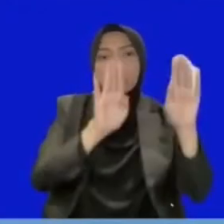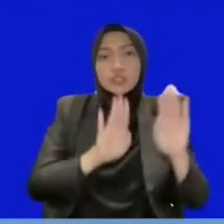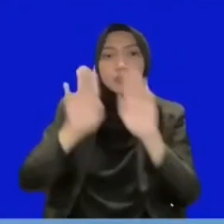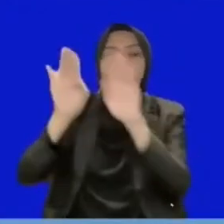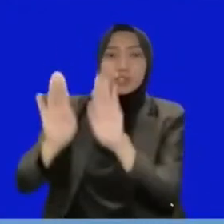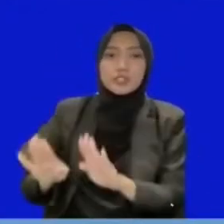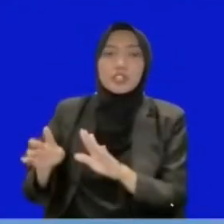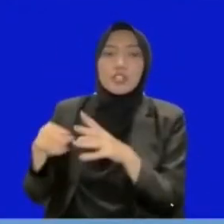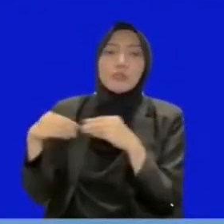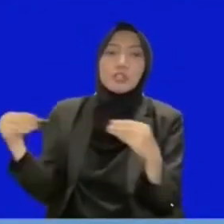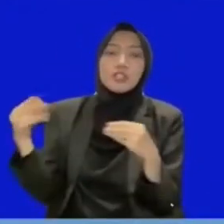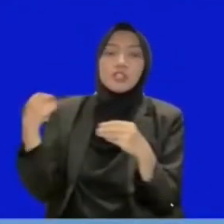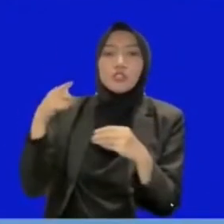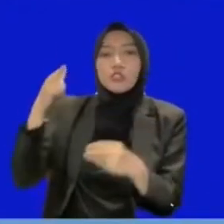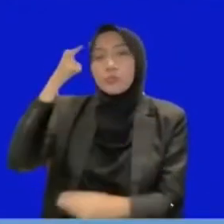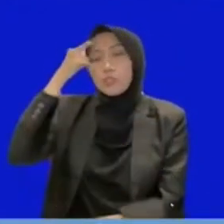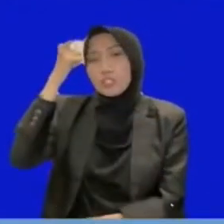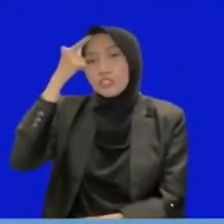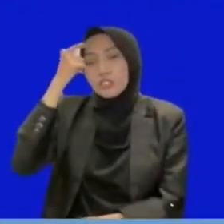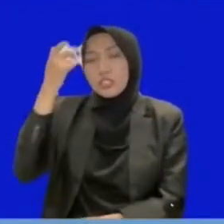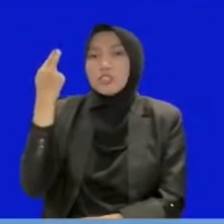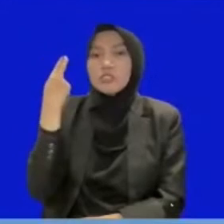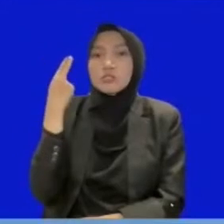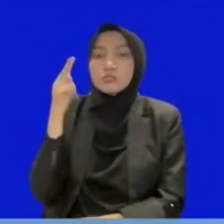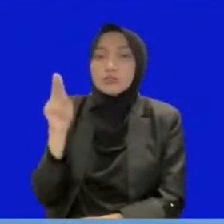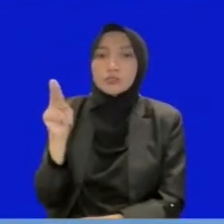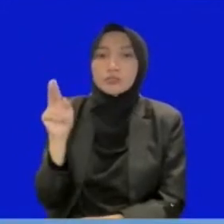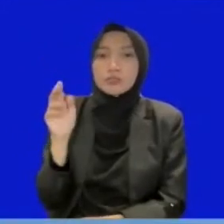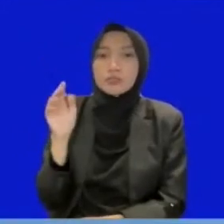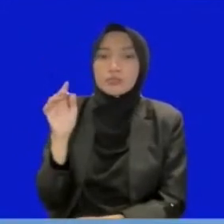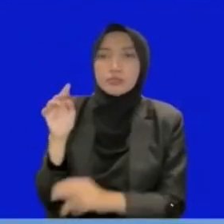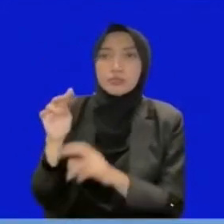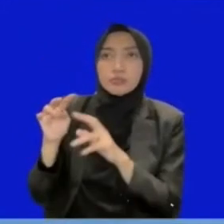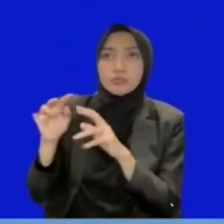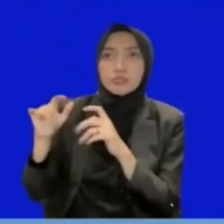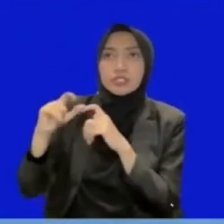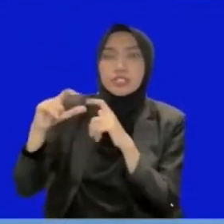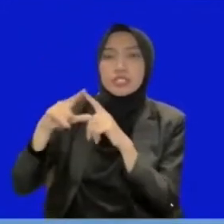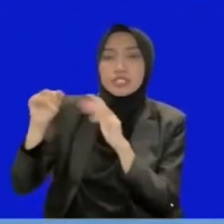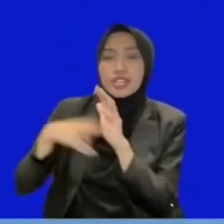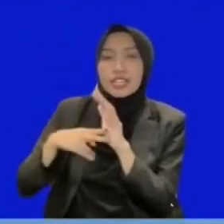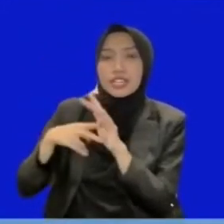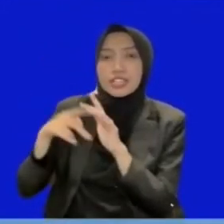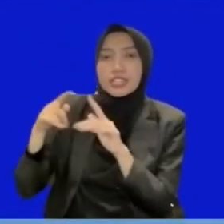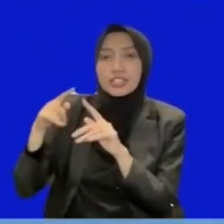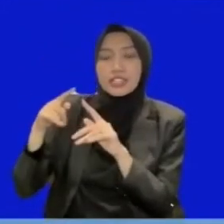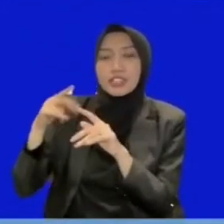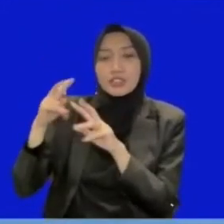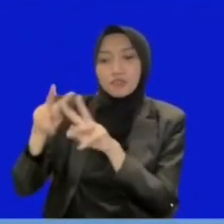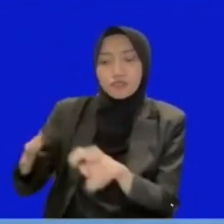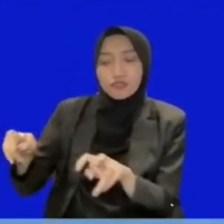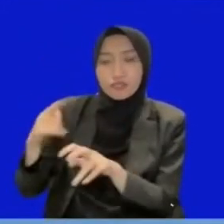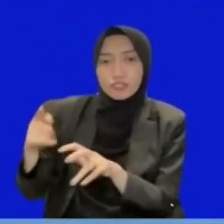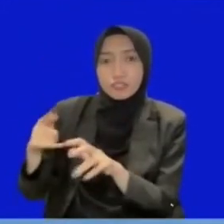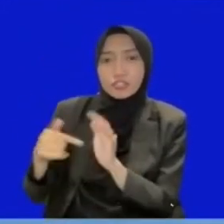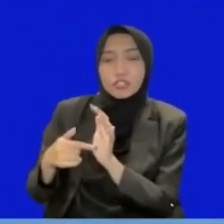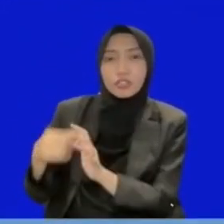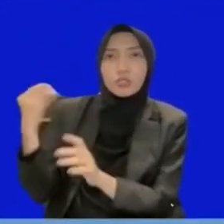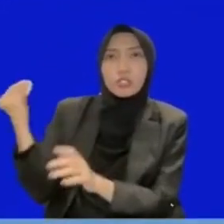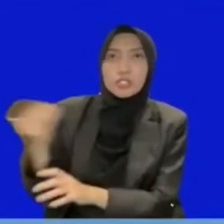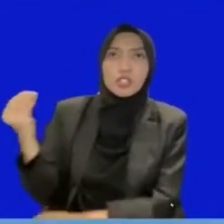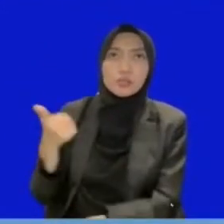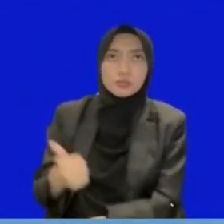material untuk belajar, untuk scientific dan tentu saja sebagai atraksi wisata juga